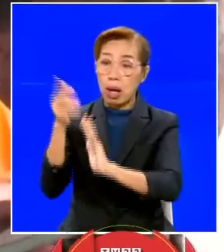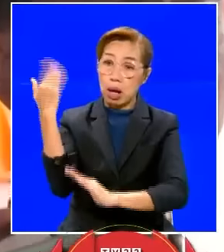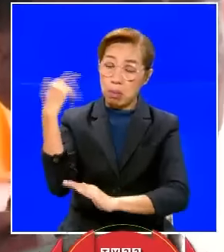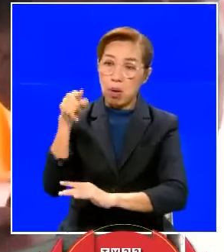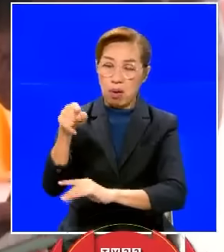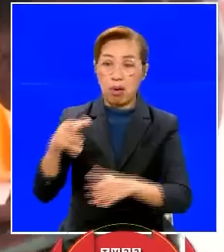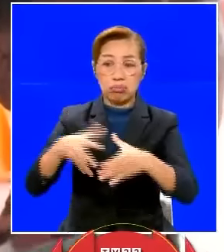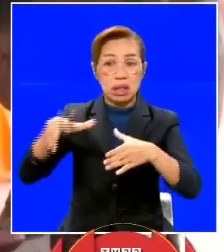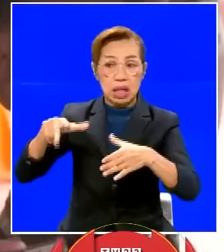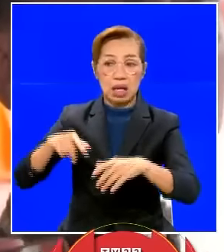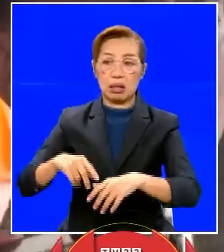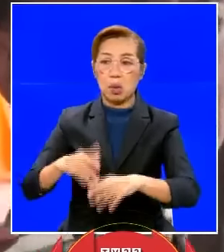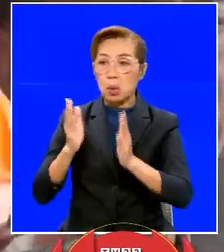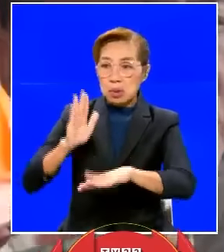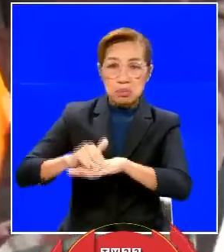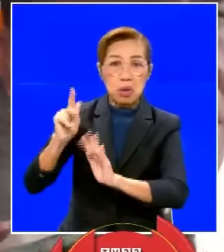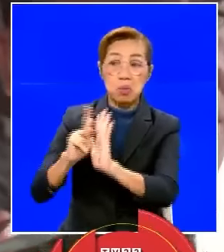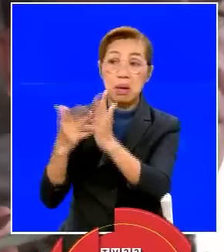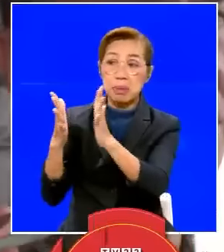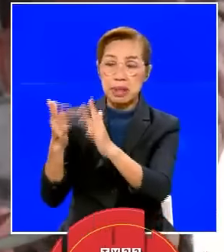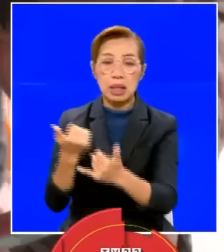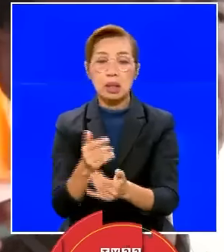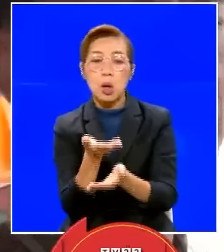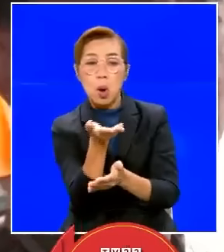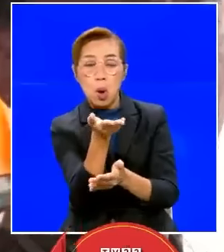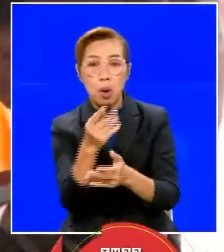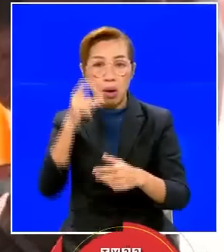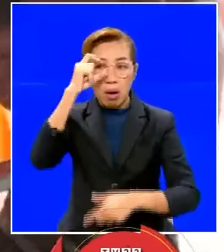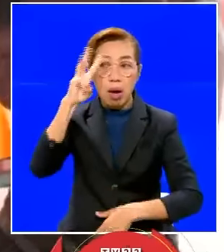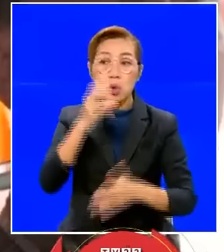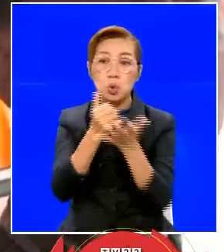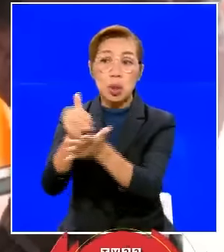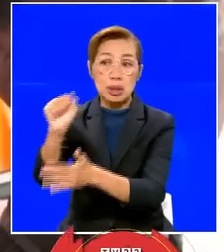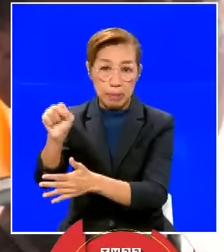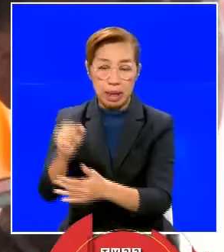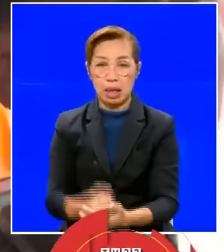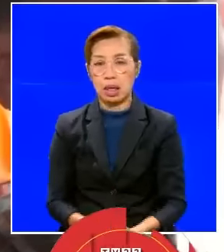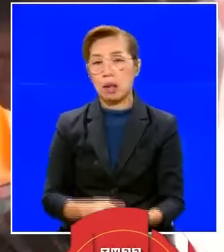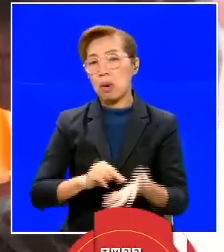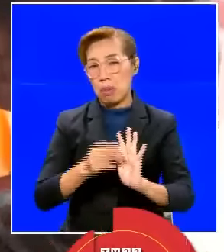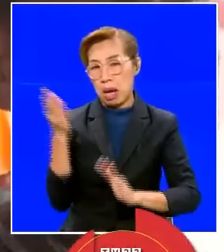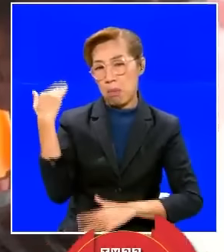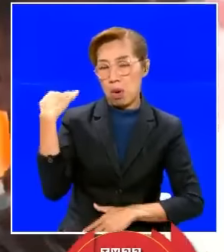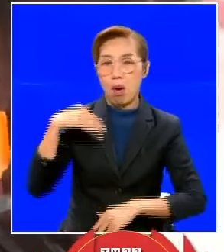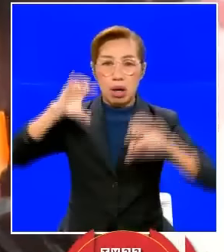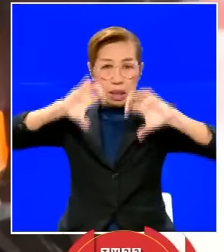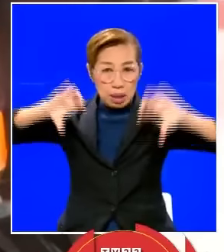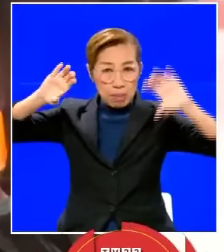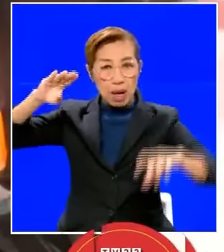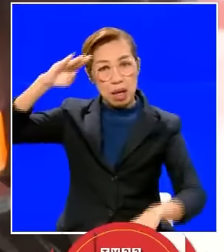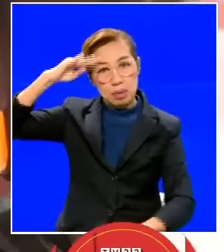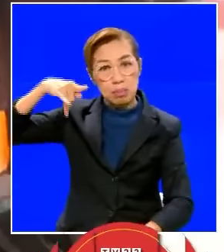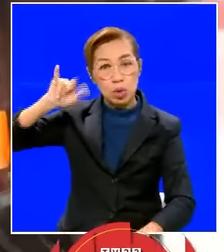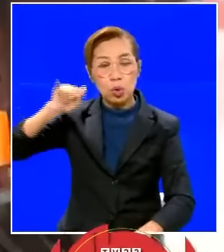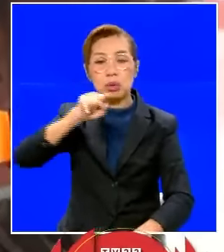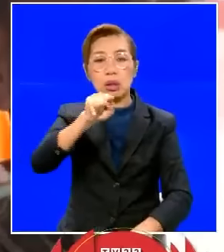ารย์วิษณุเนี่ยแบบนี้พูดง่ายๆกลายเป็นว่ารัฐบาลพลเอกประยุทธ์จันทร์โอชาก็ยืมมืออาจารย์วิษณุรัฐบาลท่านเศรษฐาก็ยืม